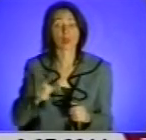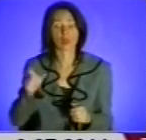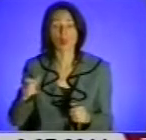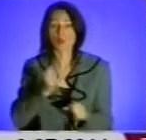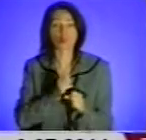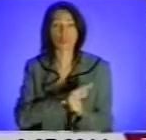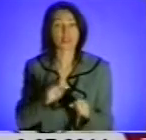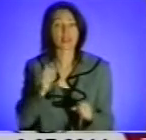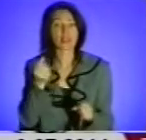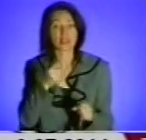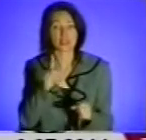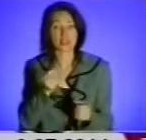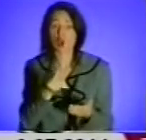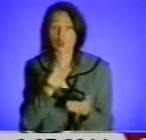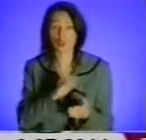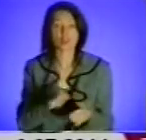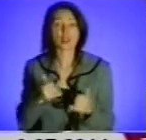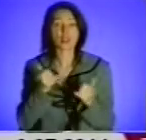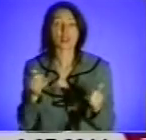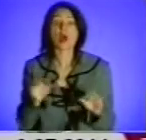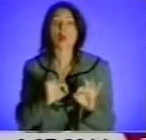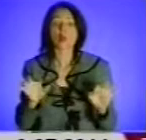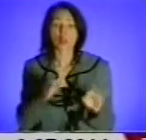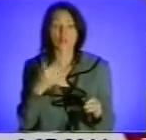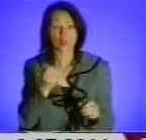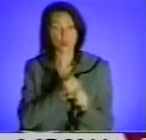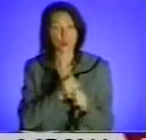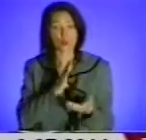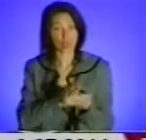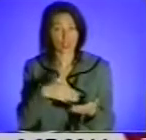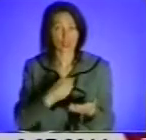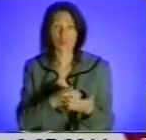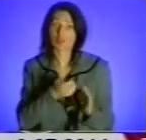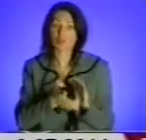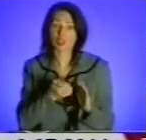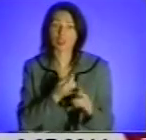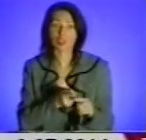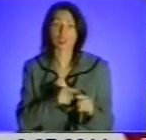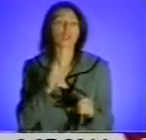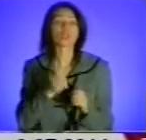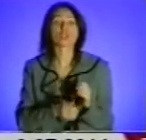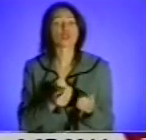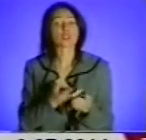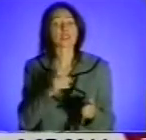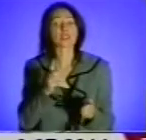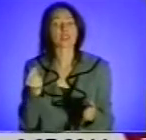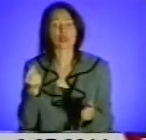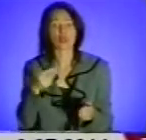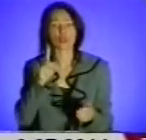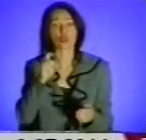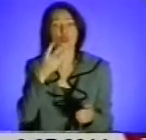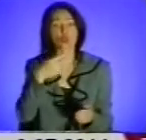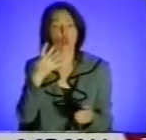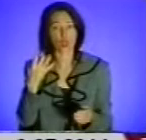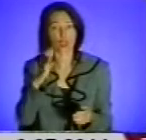для піару. Вони працюють, маючи на це свої причини, які дуже часто цінніші за гроші. 144 волонтери з